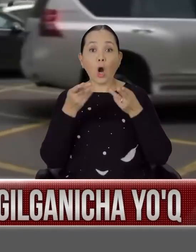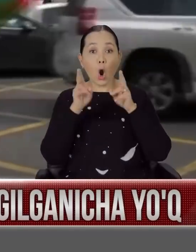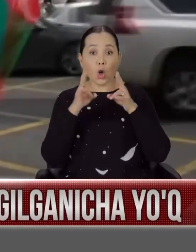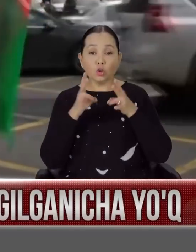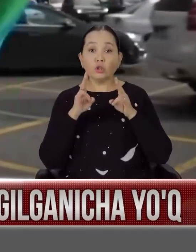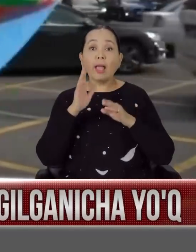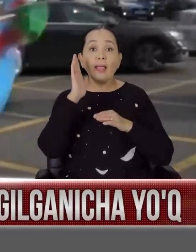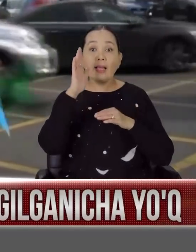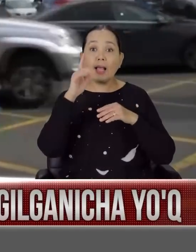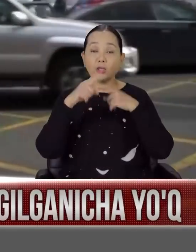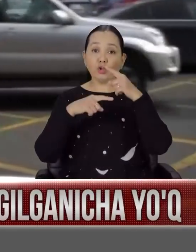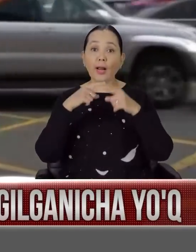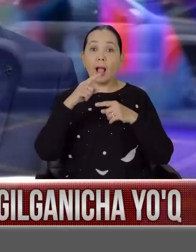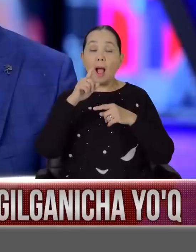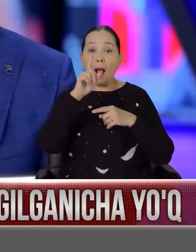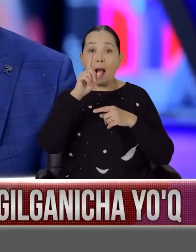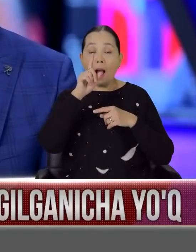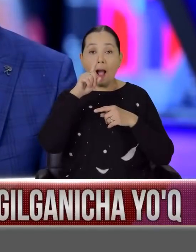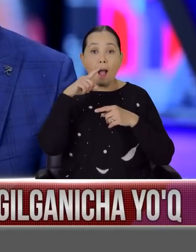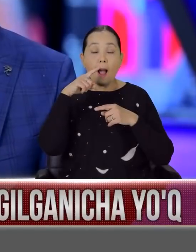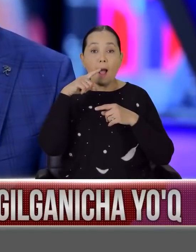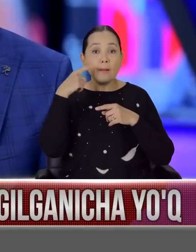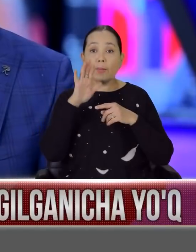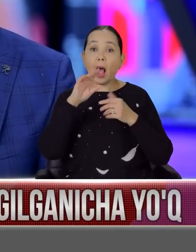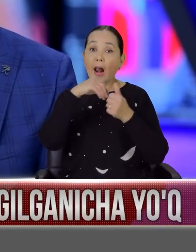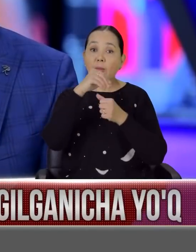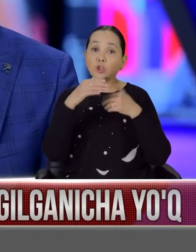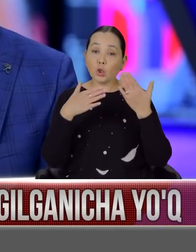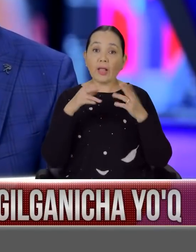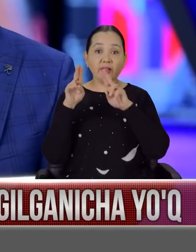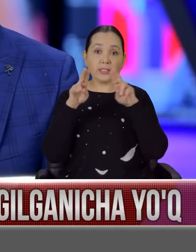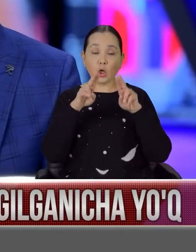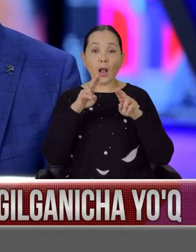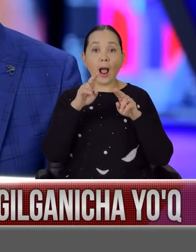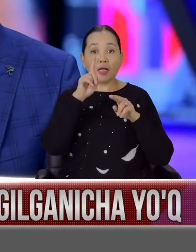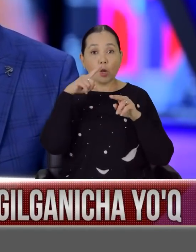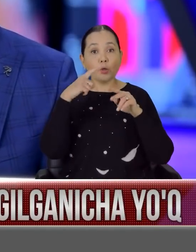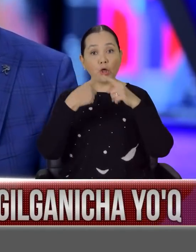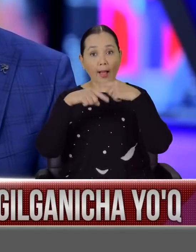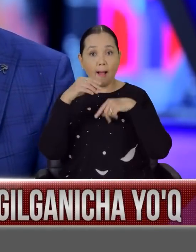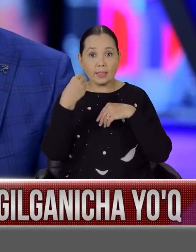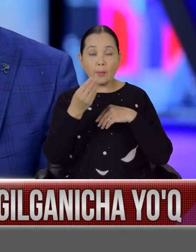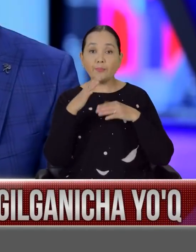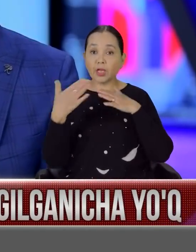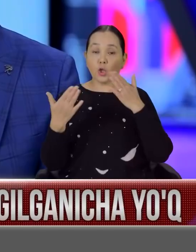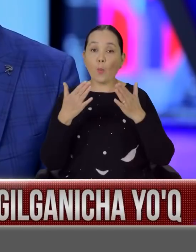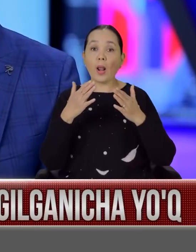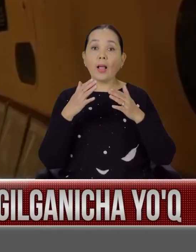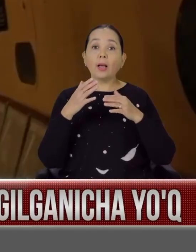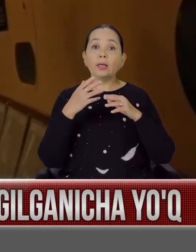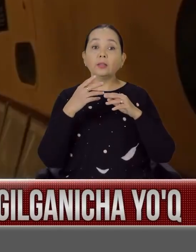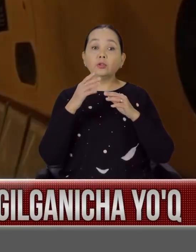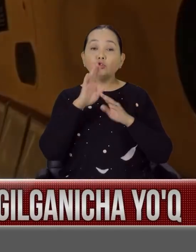kerak, ammo keyinchalik Armaniston tomoni bir qator mintaqalar ustidan nazoratni Ozarbayjonga qaytaradi. Tomonlar mahbuslar